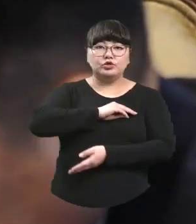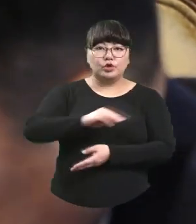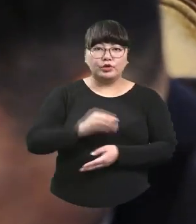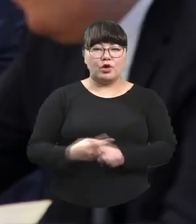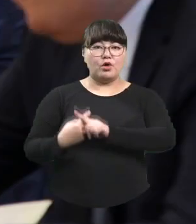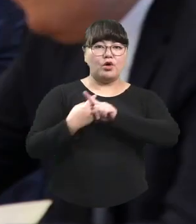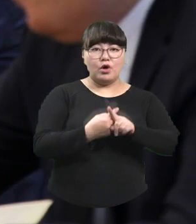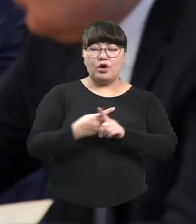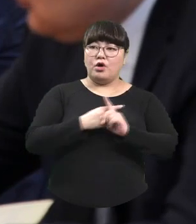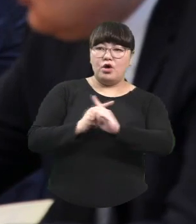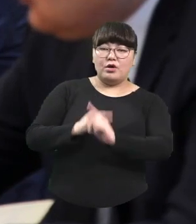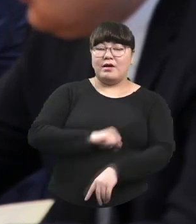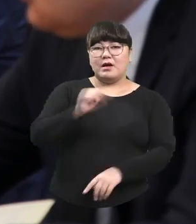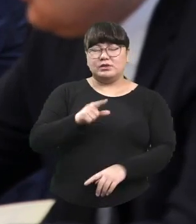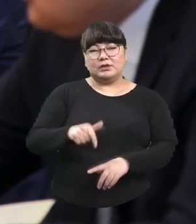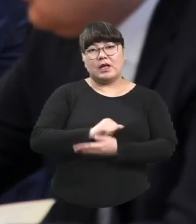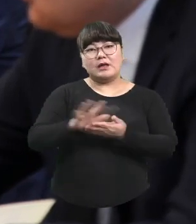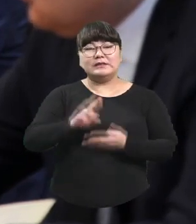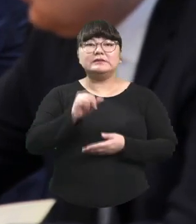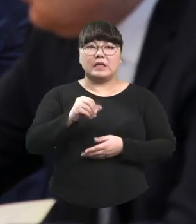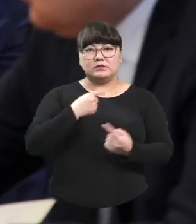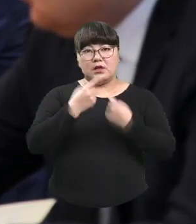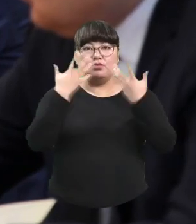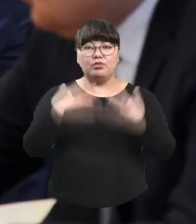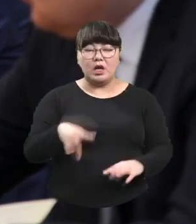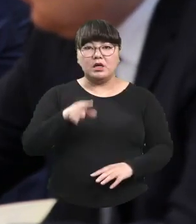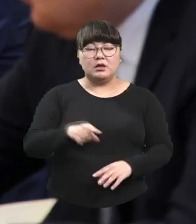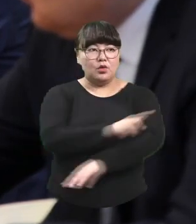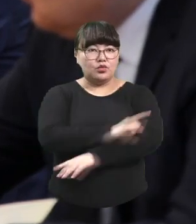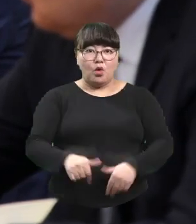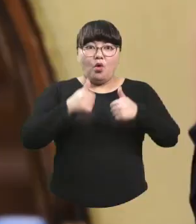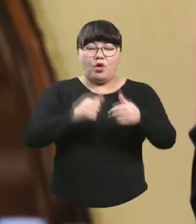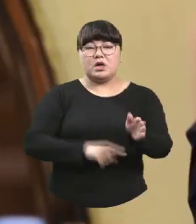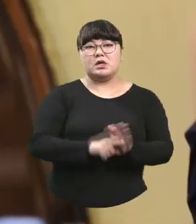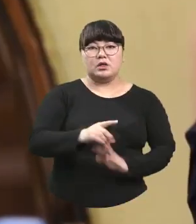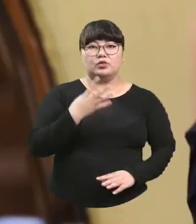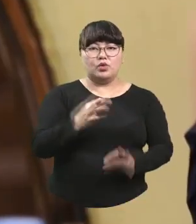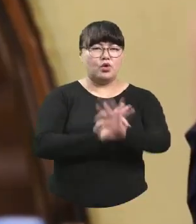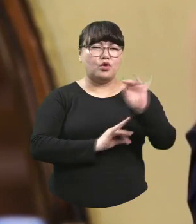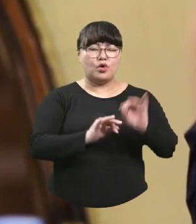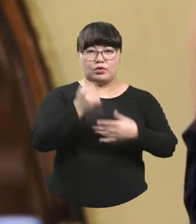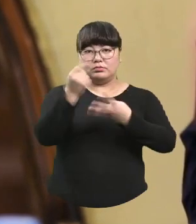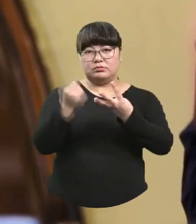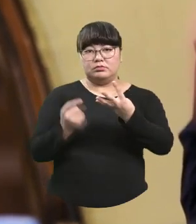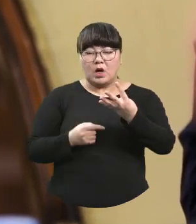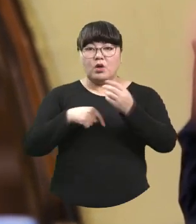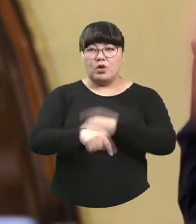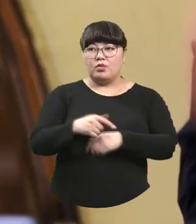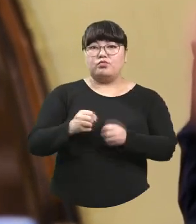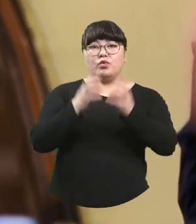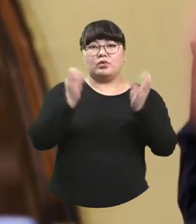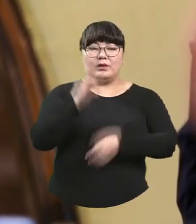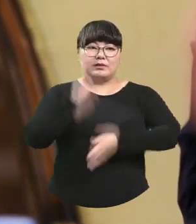тулд хориг саадыг арилгах асуудлыг хилцсэн мүлээ. Энэ асуудал үр дүнд хүрч эхний ээлжинд дөрвөн төрлийн бүтээгдэхүүнийг